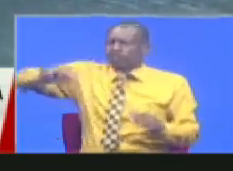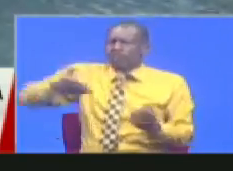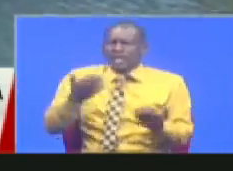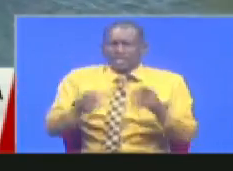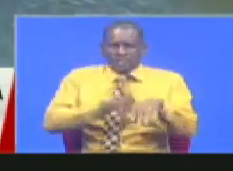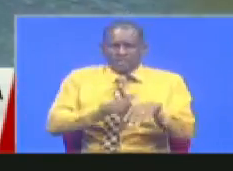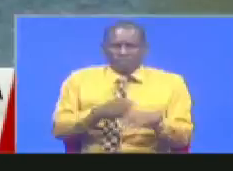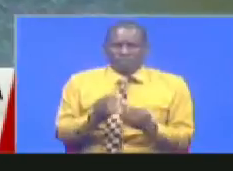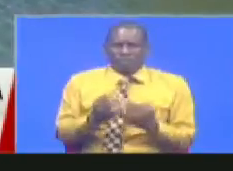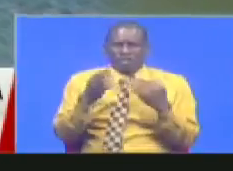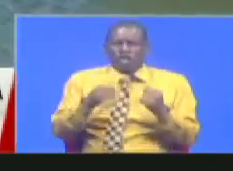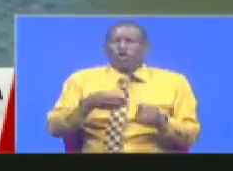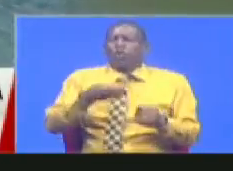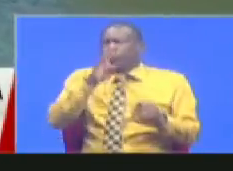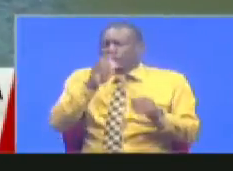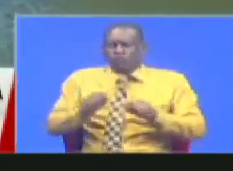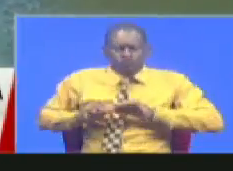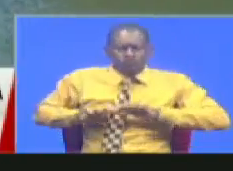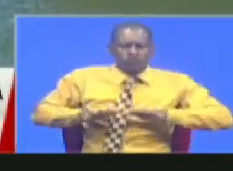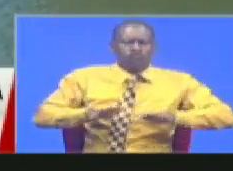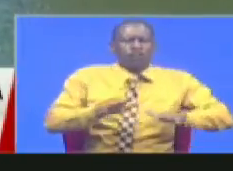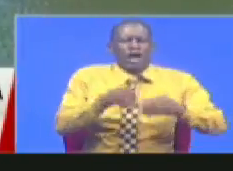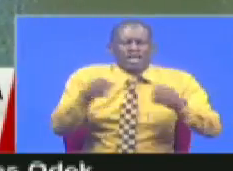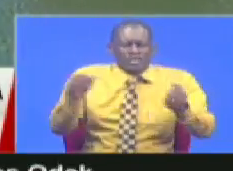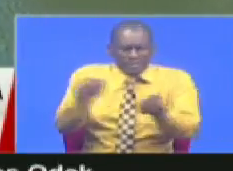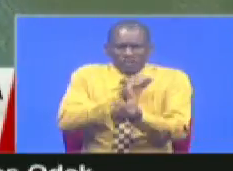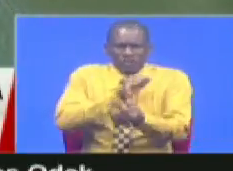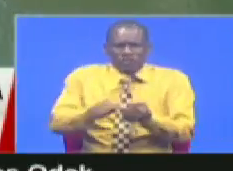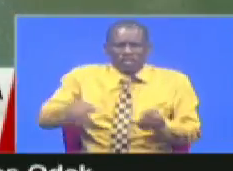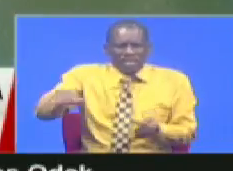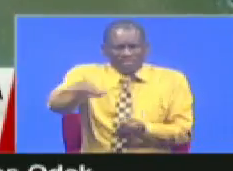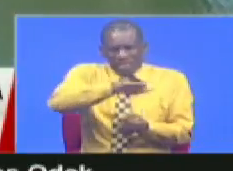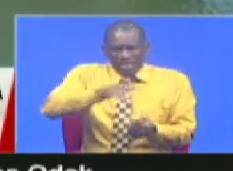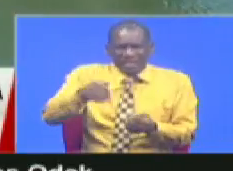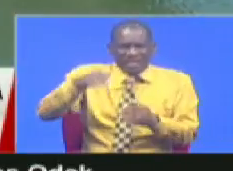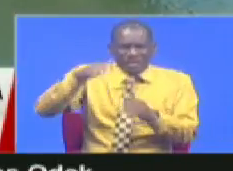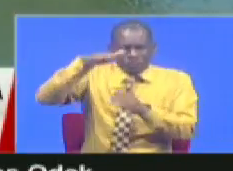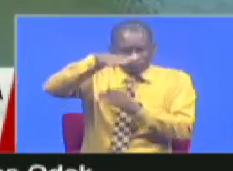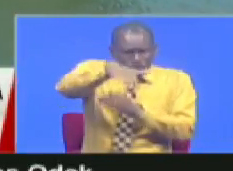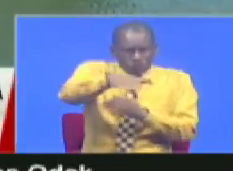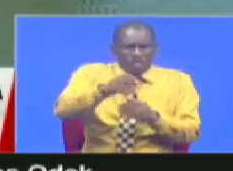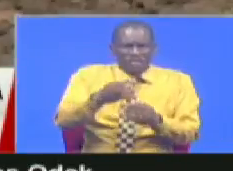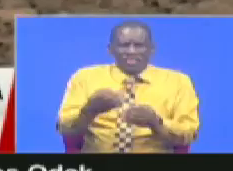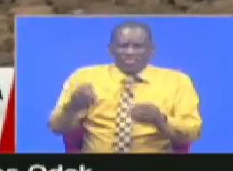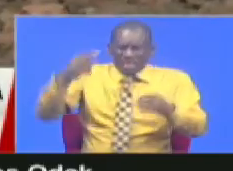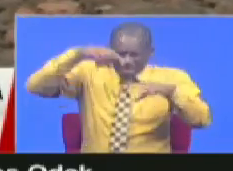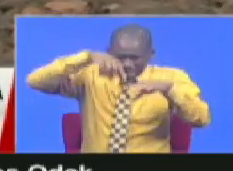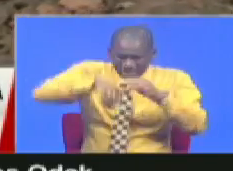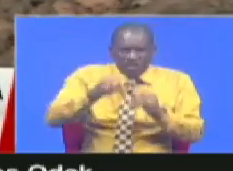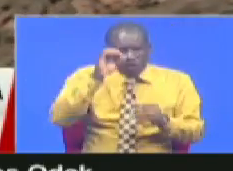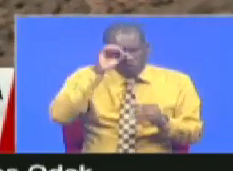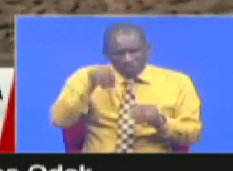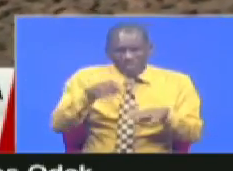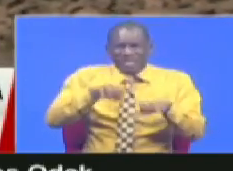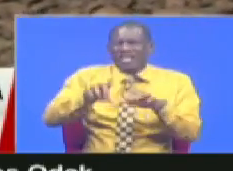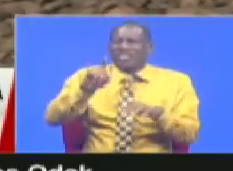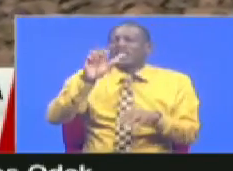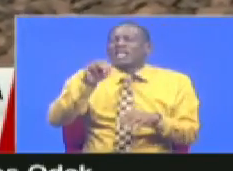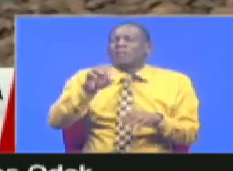Maji ambayo yangemwagika na kusababisha hasara kwa maeneo yaliyo chini yanamwagika ndani ya shimo hili katika bwawa la